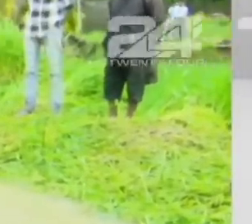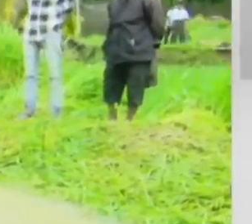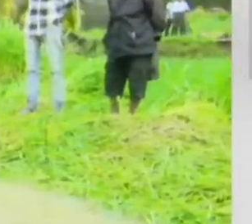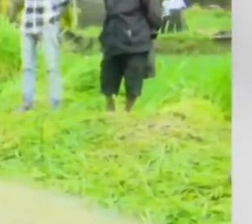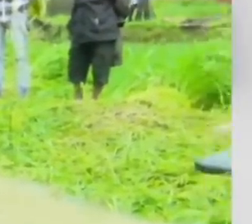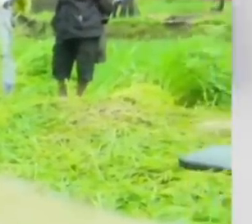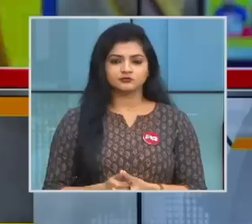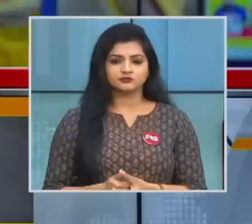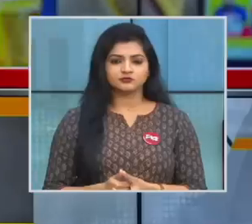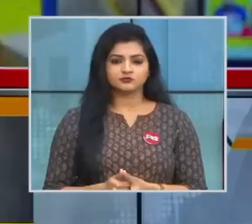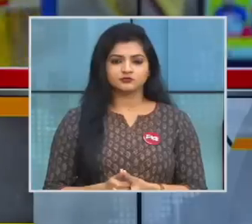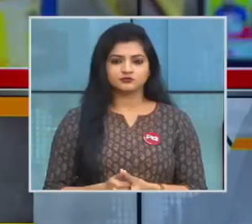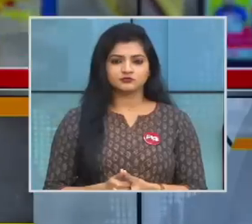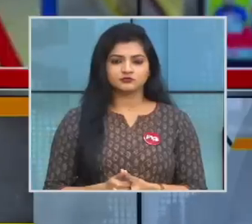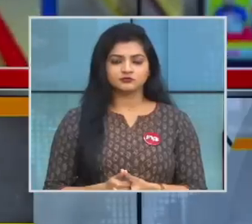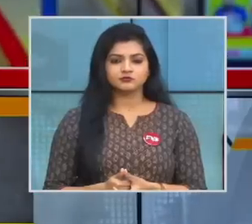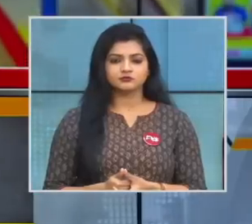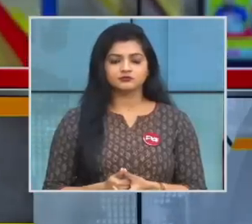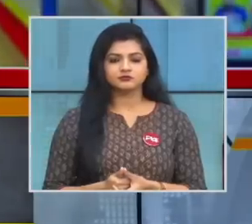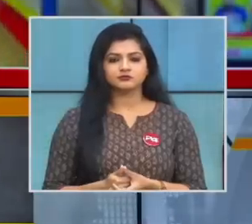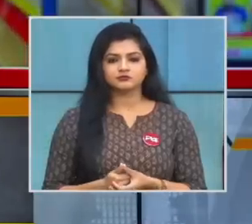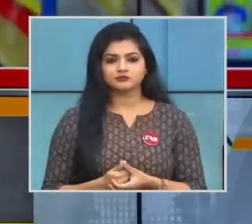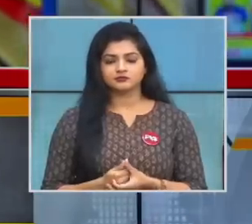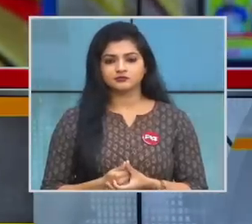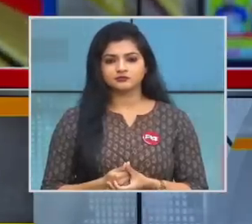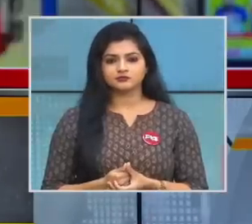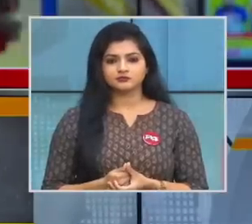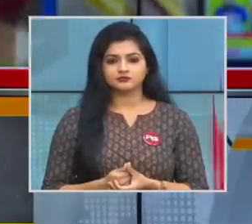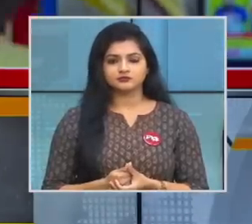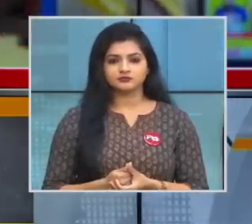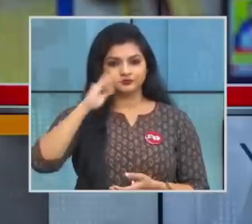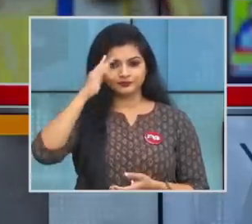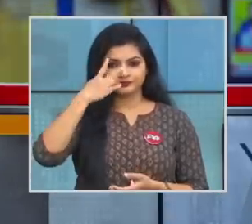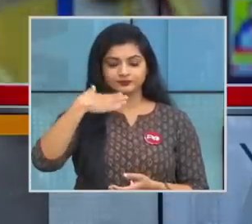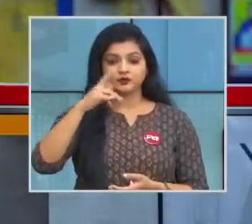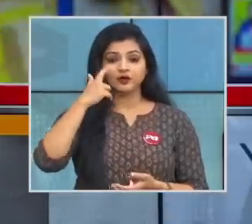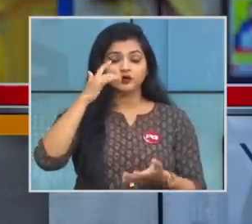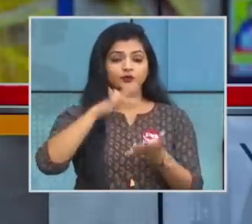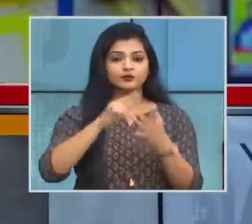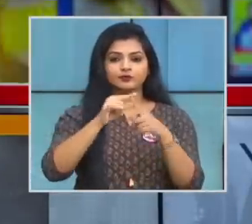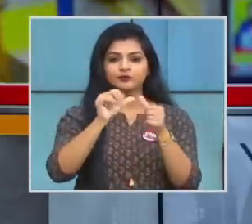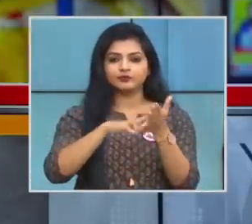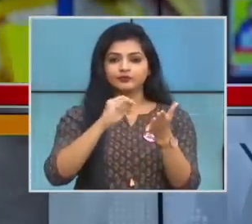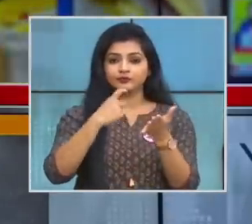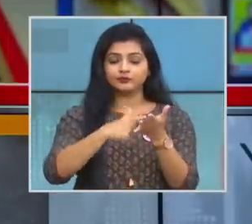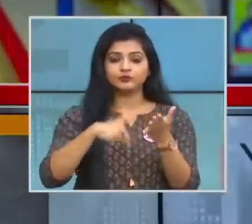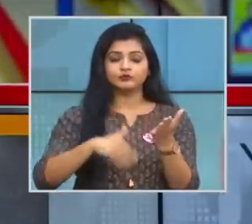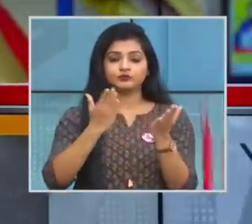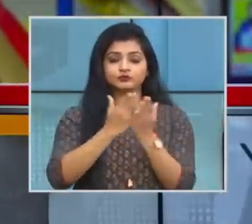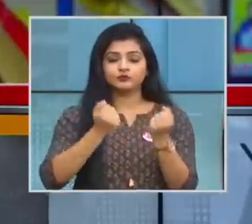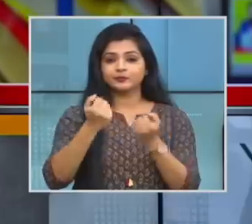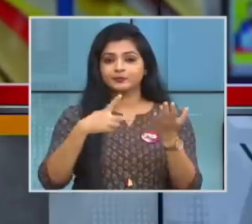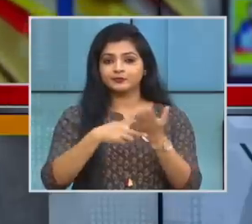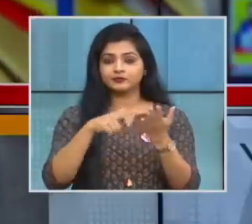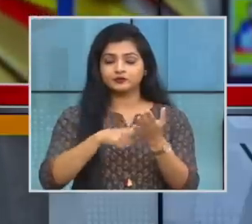ഉയർത്താനുള്ള നടപടിയിലേക്ക് അല്പസമയത്തിനകം കടക്കുകയും ചെയ്യും. നിഖിൽ പ്രമേഷ് വിവരങ്ങൾ നൽകുകയായിരുന്നു അപകട സ്ഥലത്ത് നിന്ന്. കണ്ണൂർ പാനൂർ മുണ്ടത്തോട്ടിൽ വിദ്യാർത്ഥികളുമായി പോയ